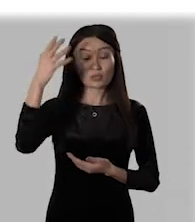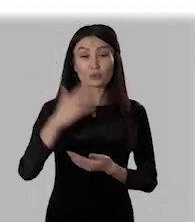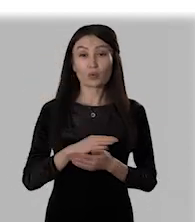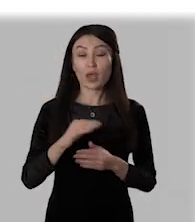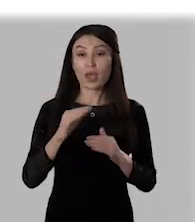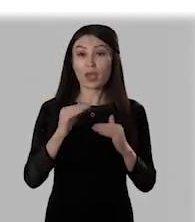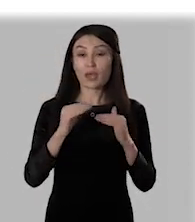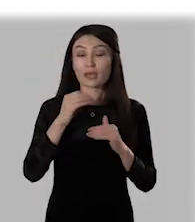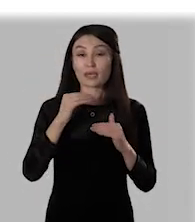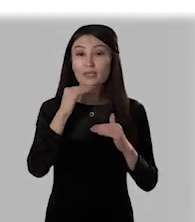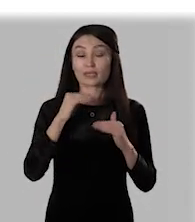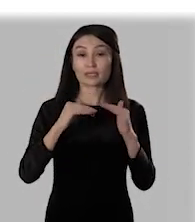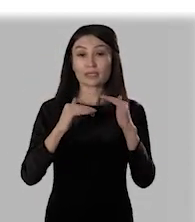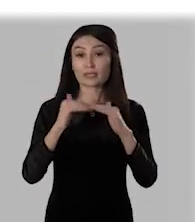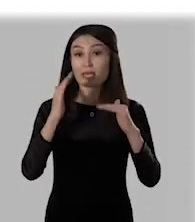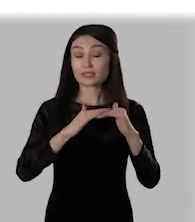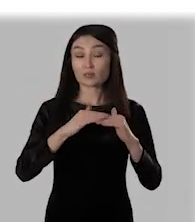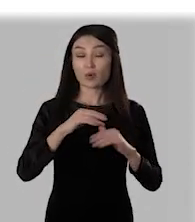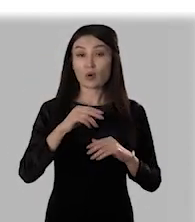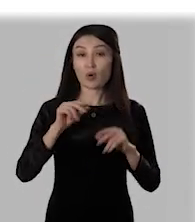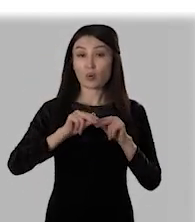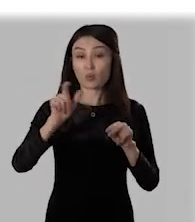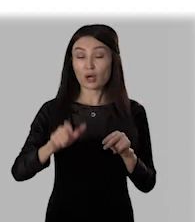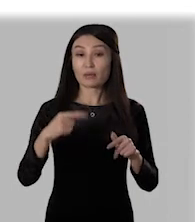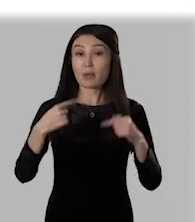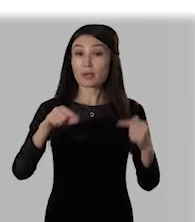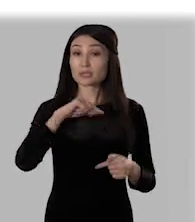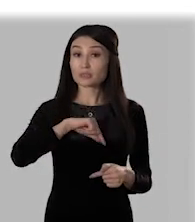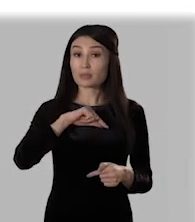Кесипкөй мугалим. Жана башка сапаттарын атай алабыз.